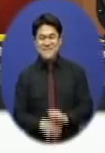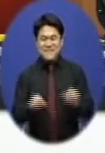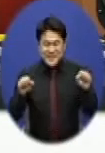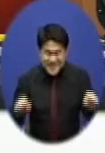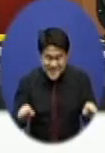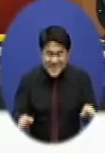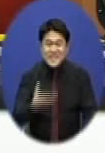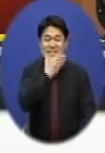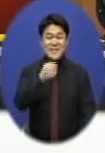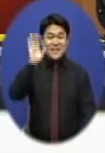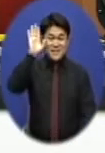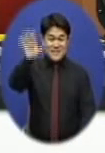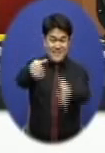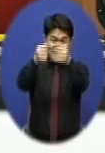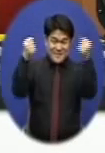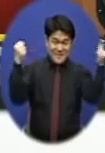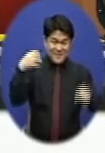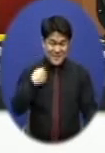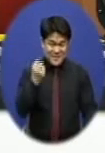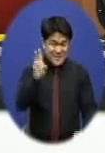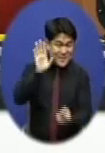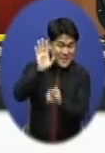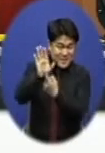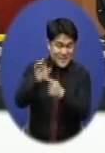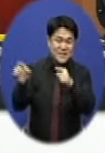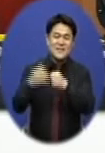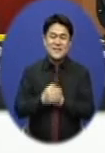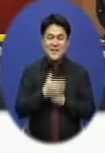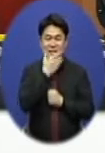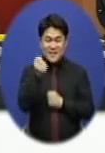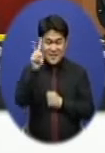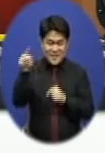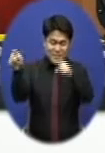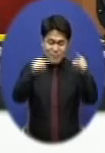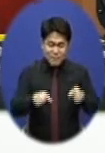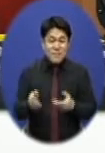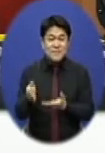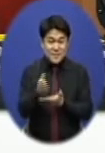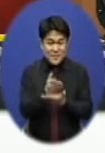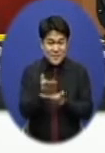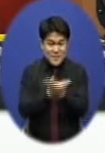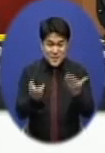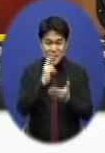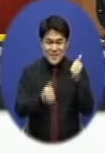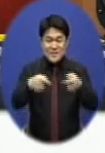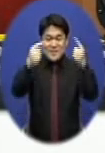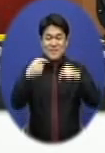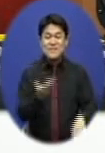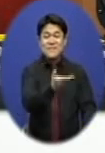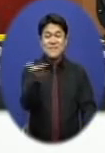안녕하세요. 행복한 미래를 여는 방송 생방송 복지TV 전국 나눔 노래자랑에 오신 여러분